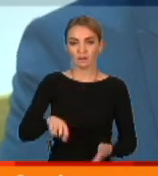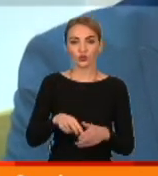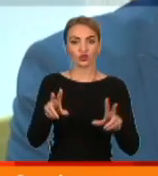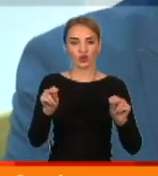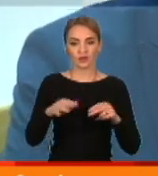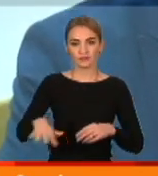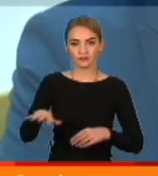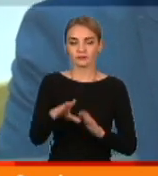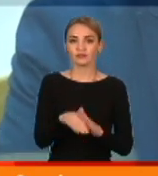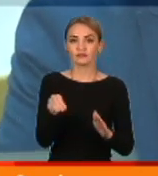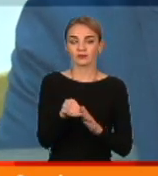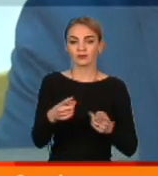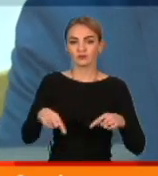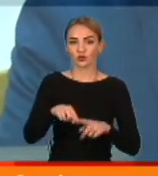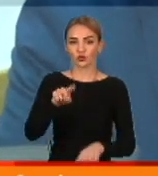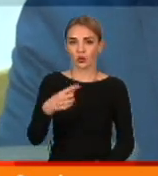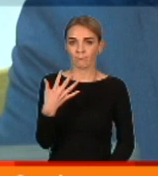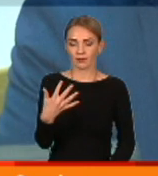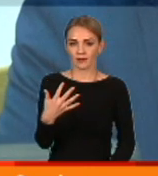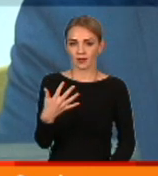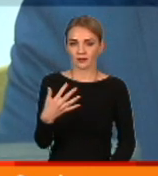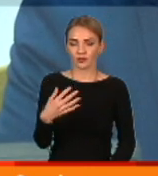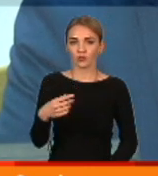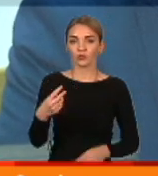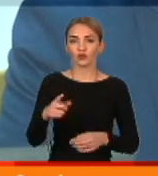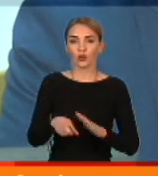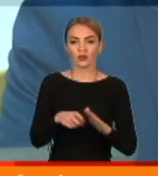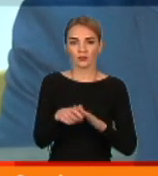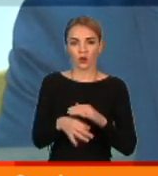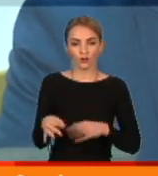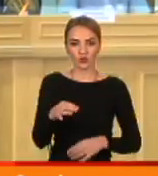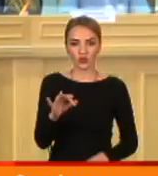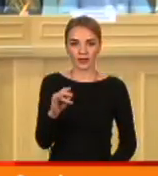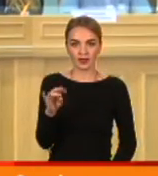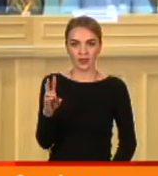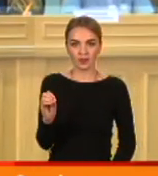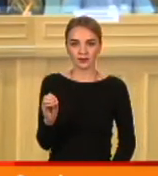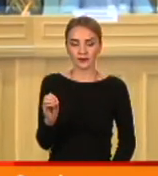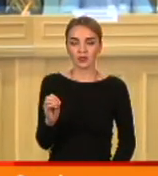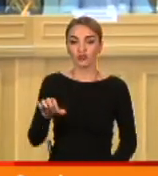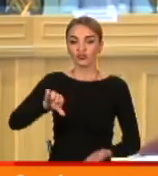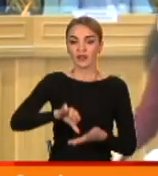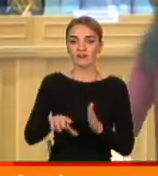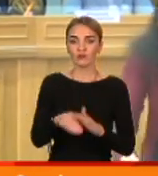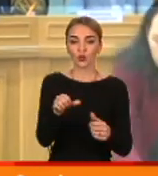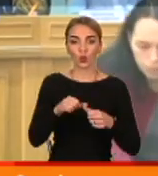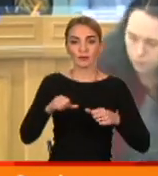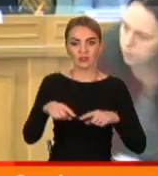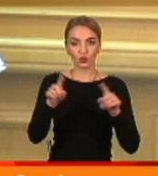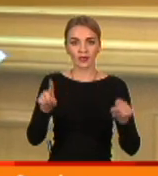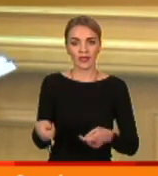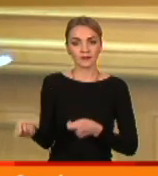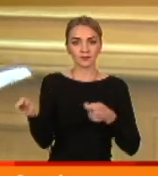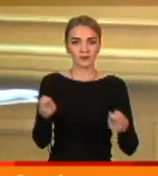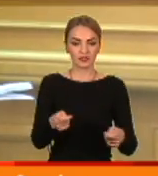Щастя, територіальний виборчий округ номер 45, Донецька область, СМТ Очеретине. Члени виборчої комісії бюлетені